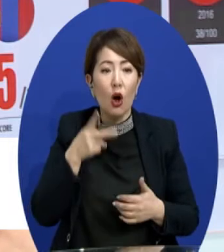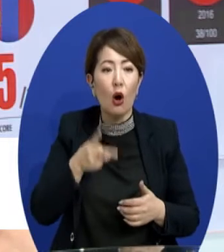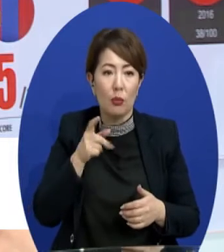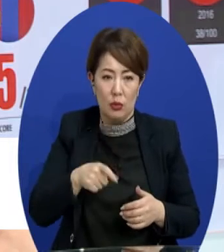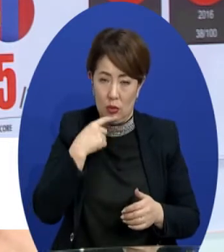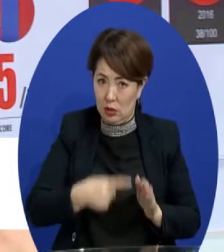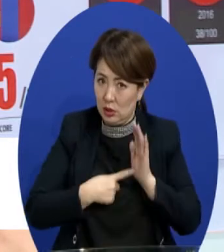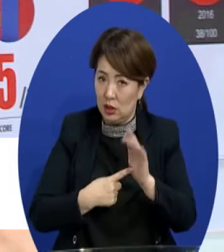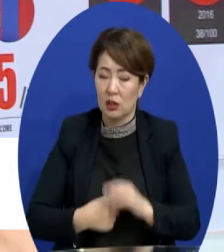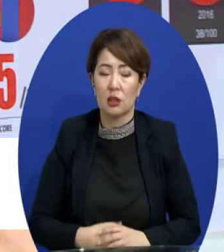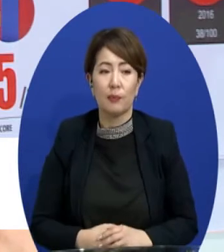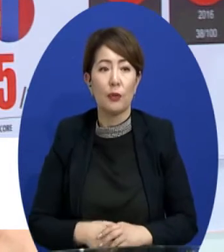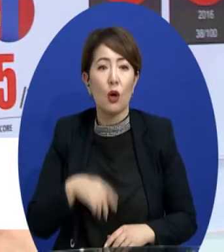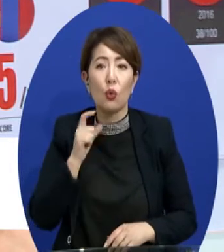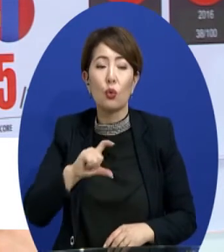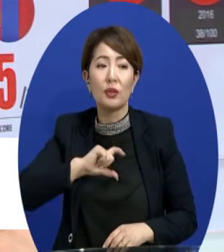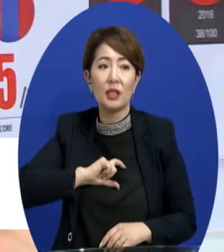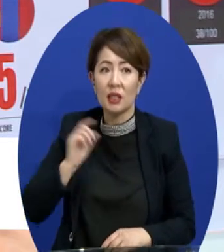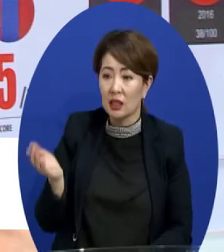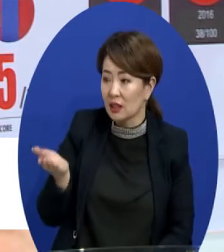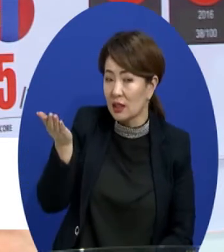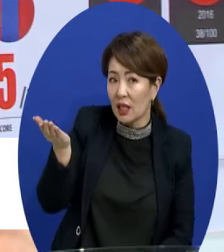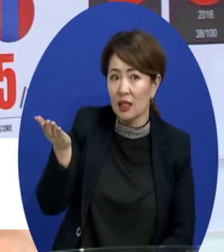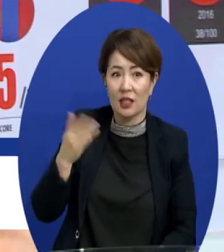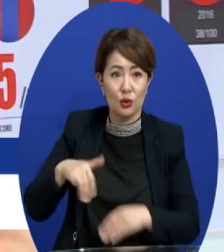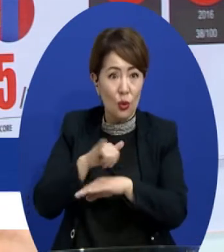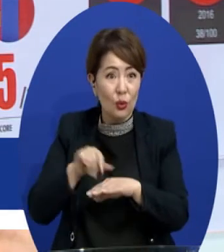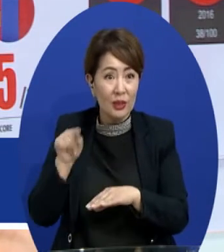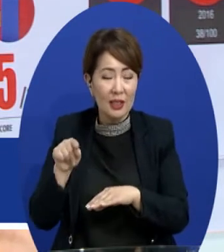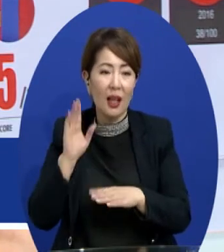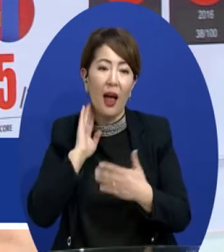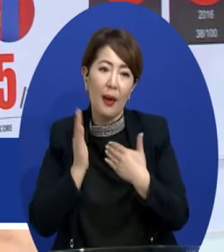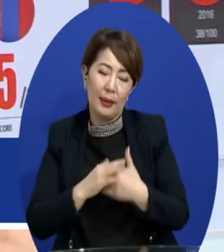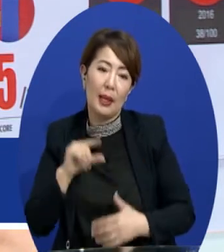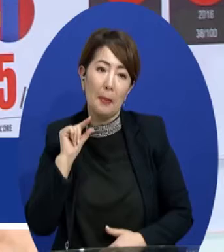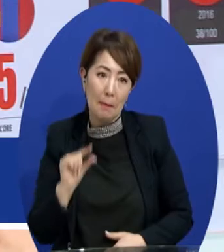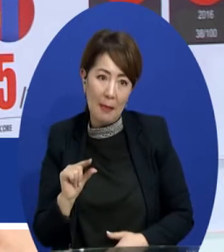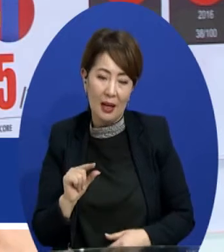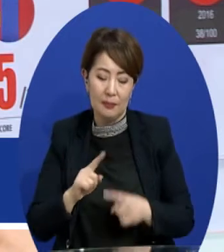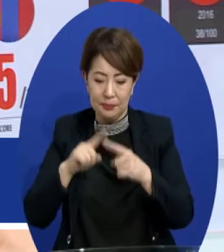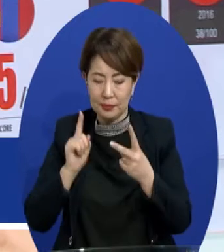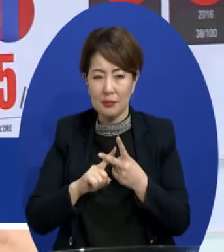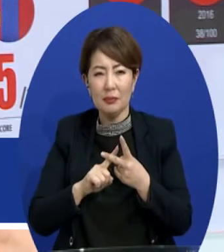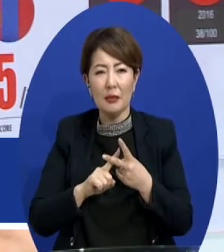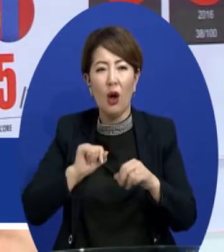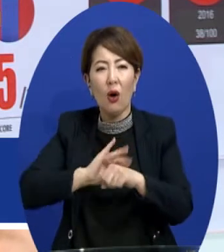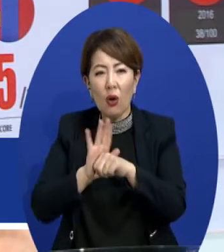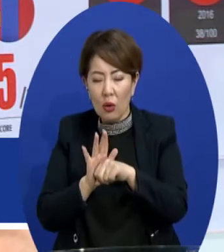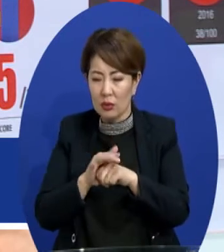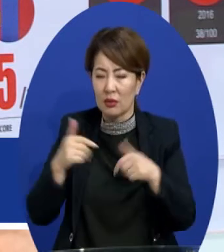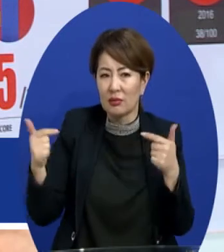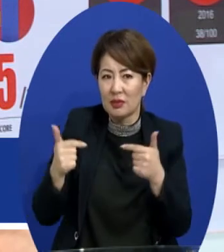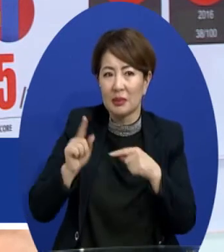эрхийг дээдлсэн ийм улс орнууд авилгал багтаа мөн цар тахалтаа илүү амжилттай тэмцэж